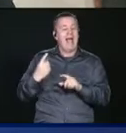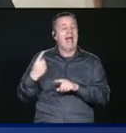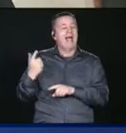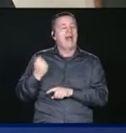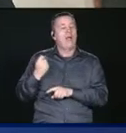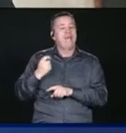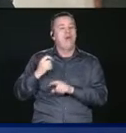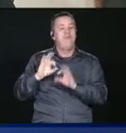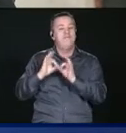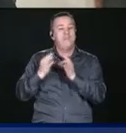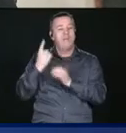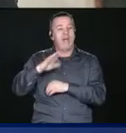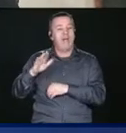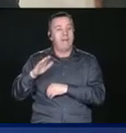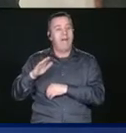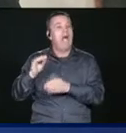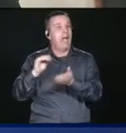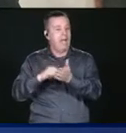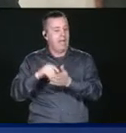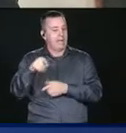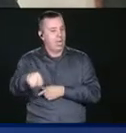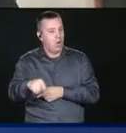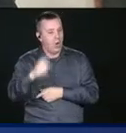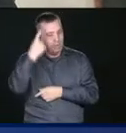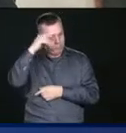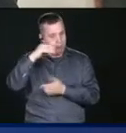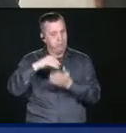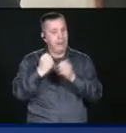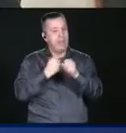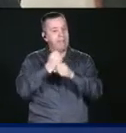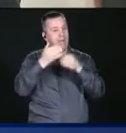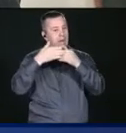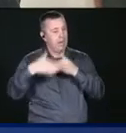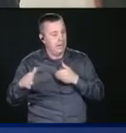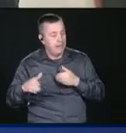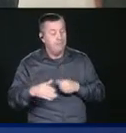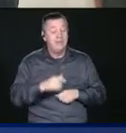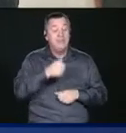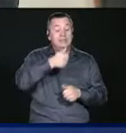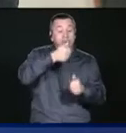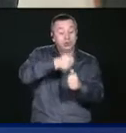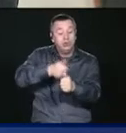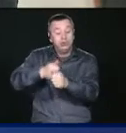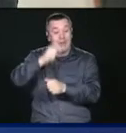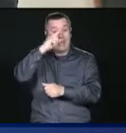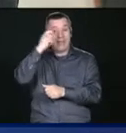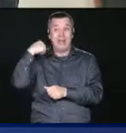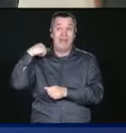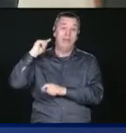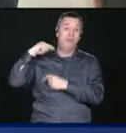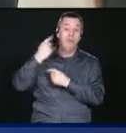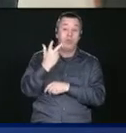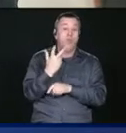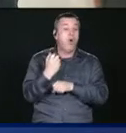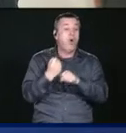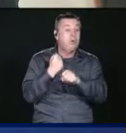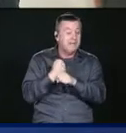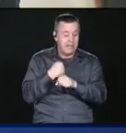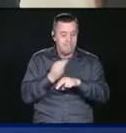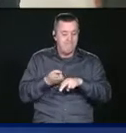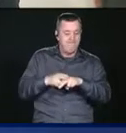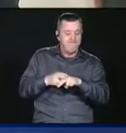pour l'année à venir. Chaque été, au cours des trois dernières années, nous avons augmenté le CCP pour aider